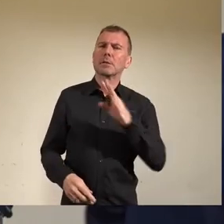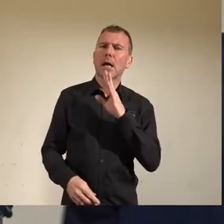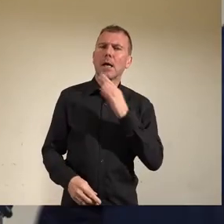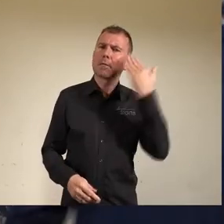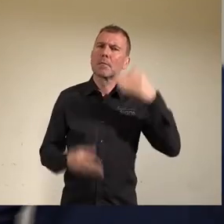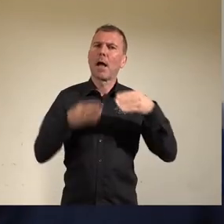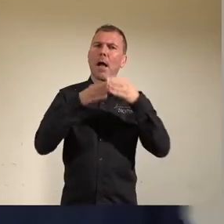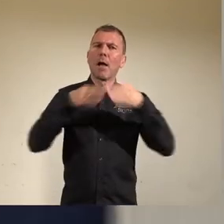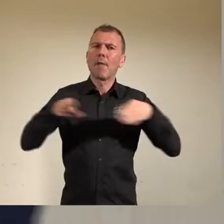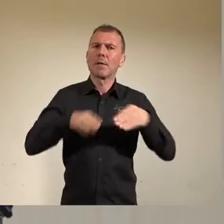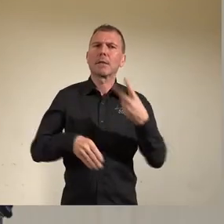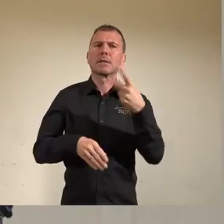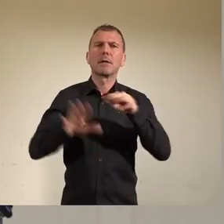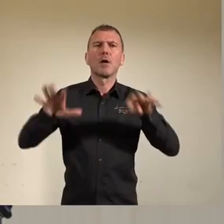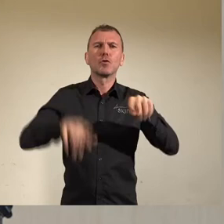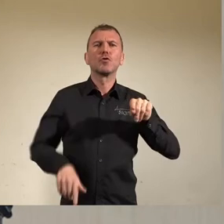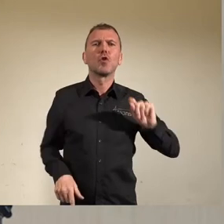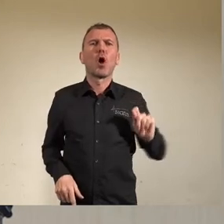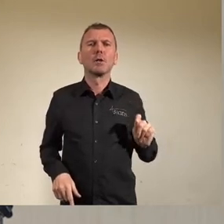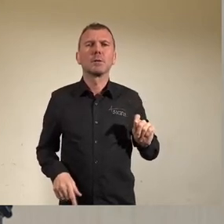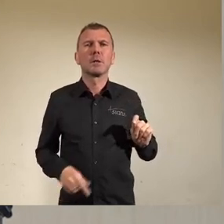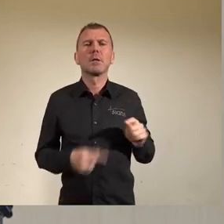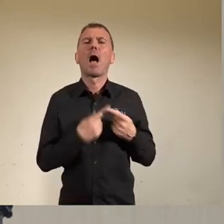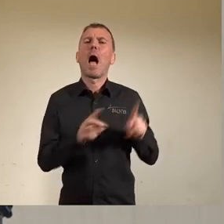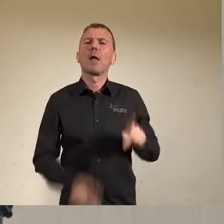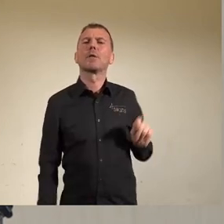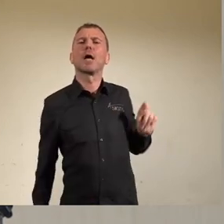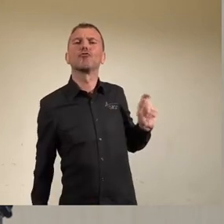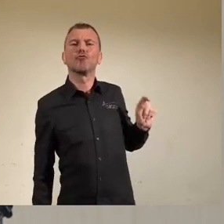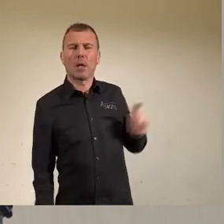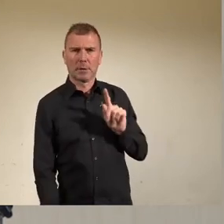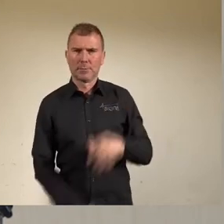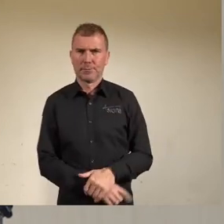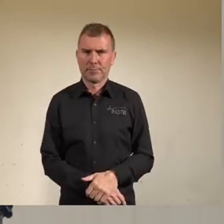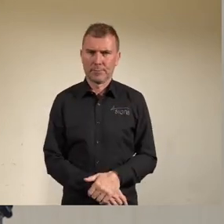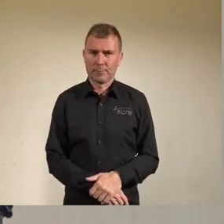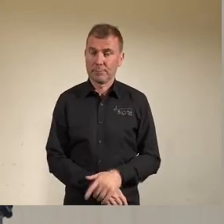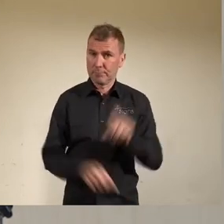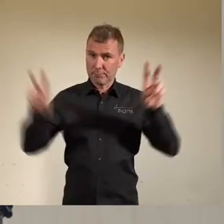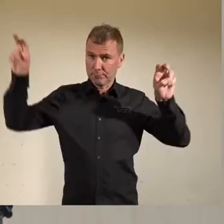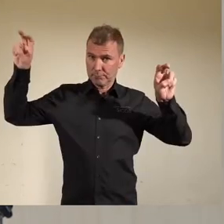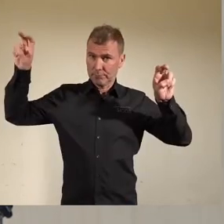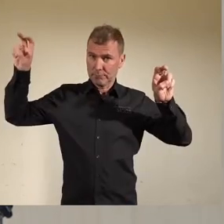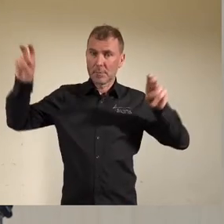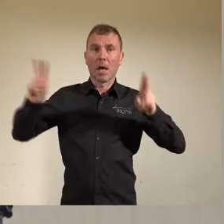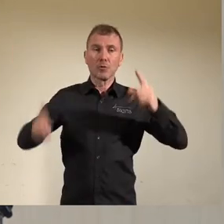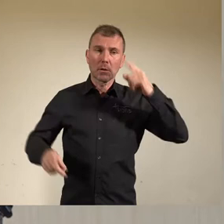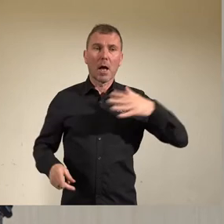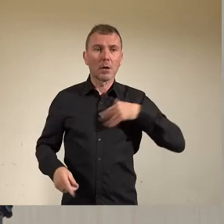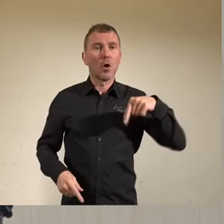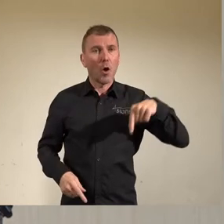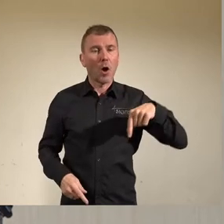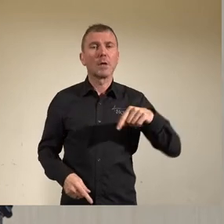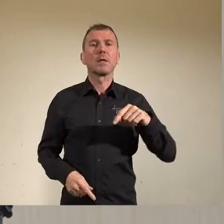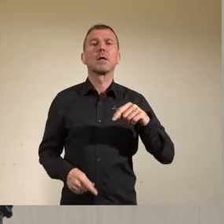Weihnachten 2019 zitieren, einer anderen Großstadt. Und jetzt wird es interessant. Zitat: Der Stadtrat hat heute die Senkung